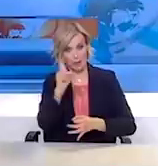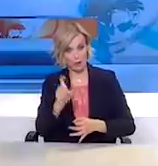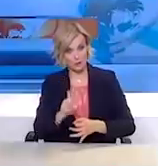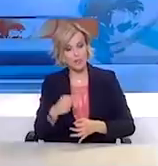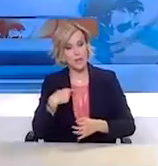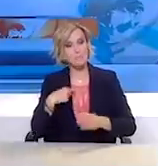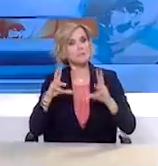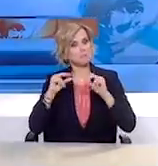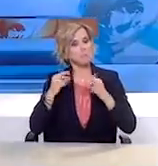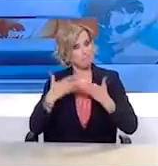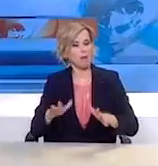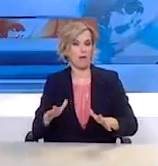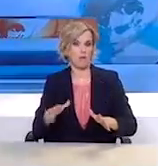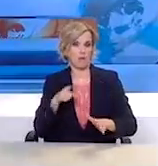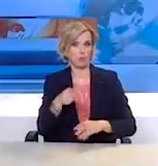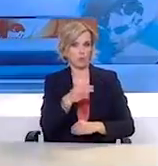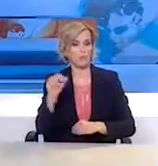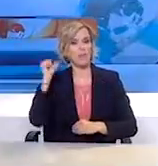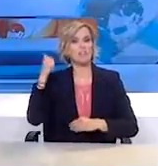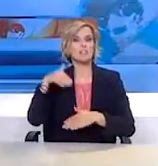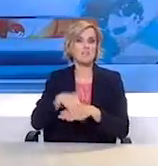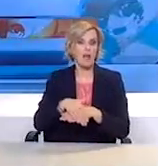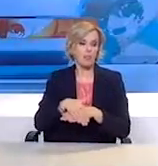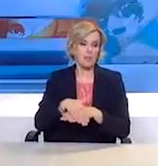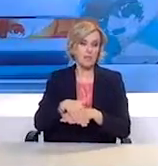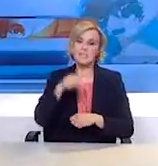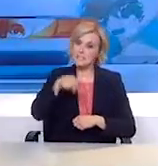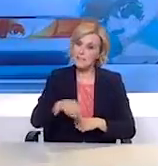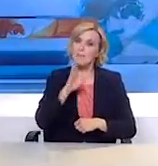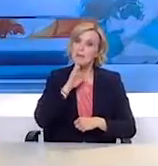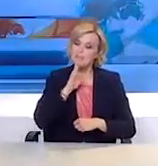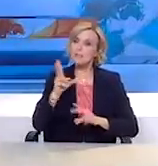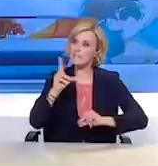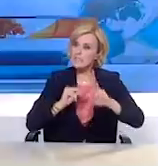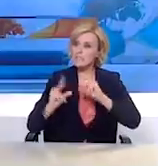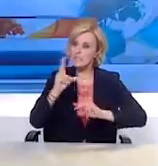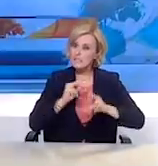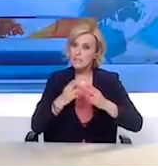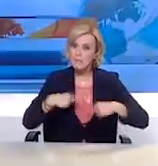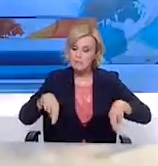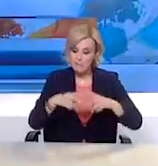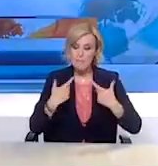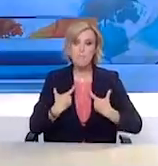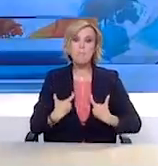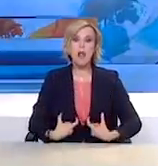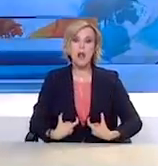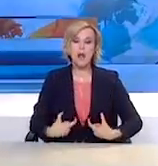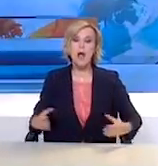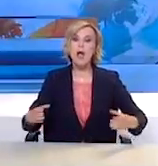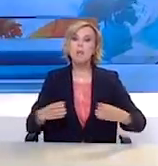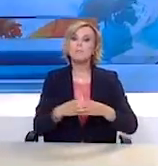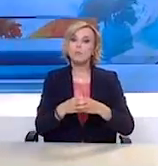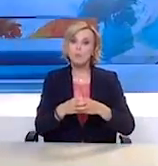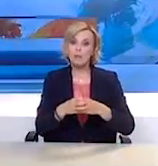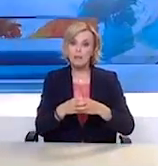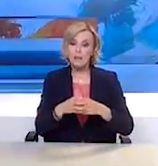Και το συζητήσαμε εκτεταμένα και χθες το βράδυ και σήμερα το μεσημέρι με τα υπόλοιπα μέλη της Επιτροπής μας, ιδιαίτερα τους